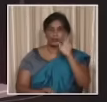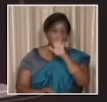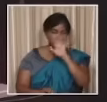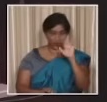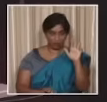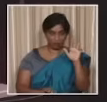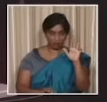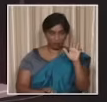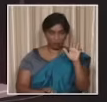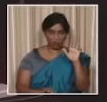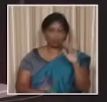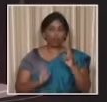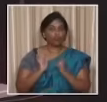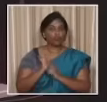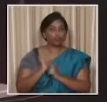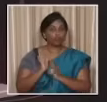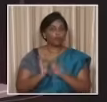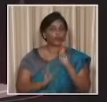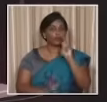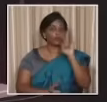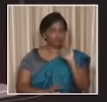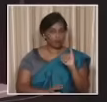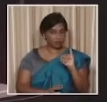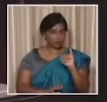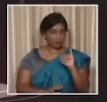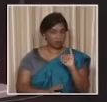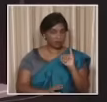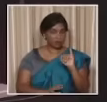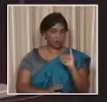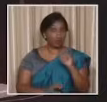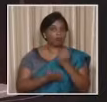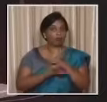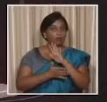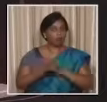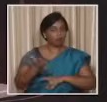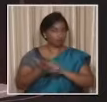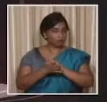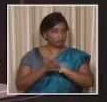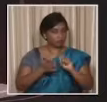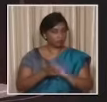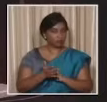2019 නොවැම්බර් 26 ලිපියක් ලියනවා